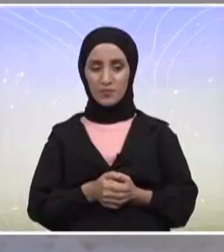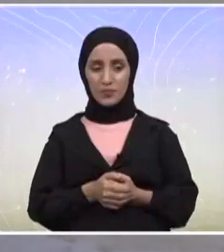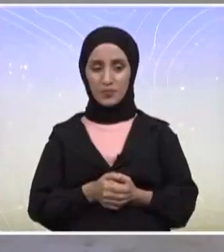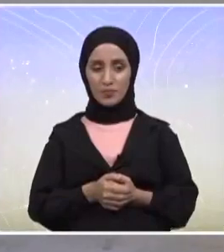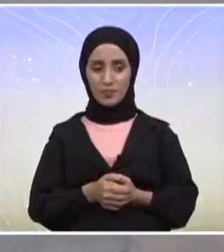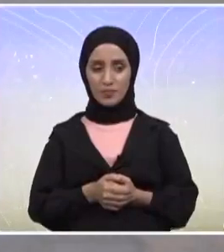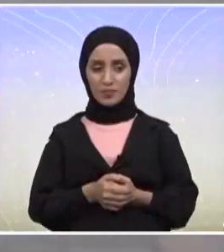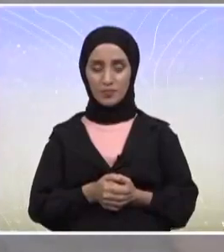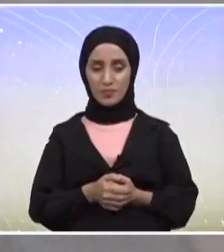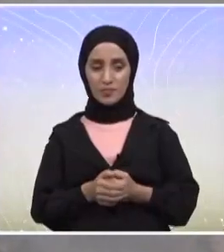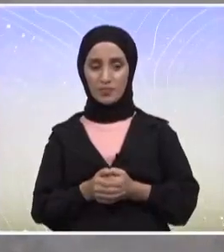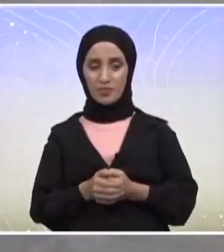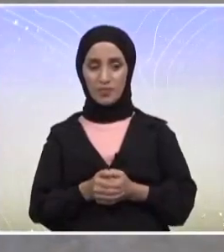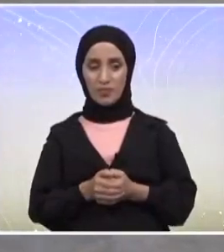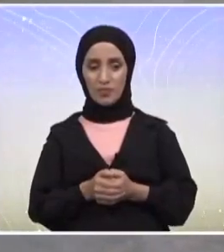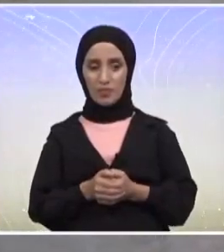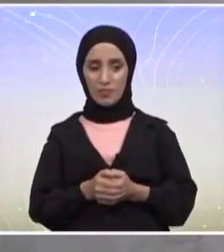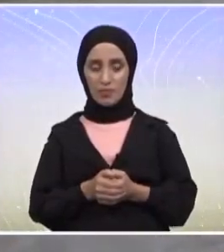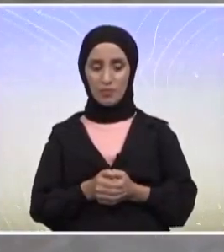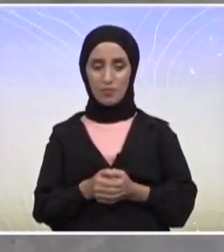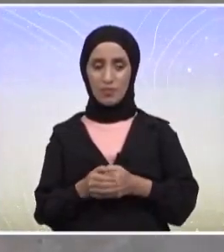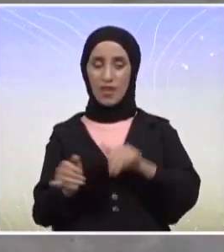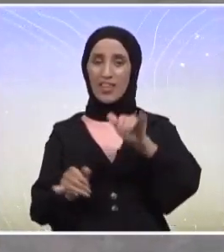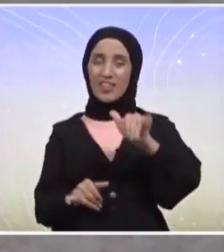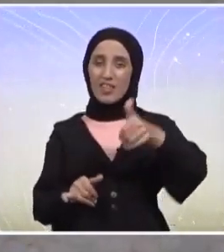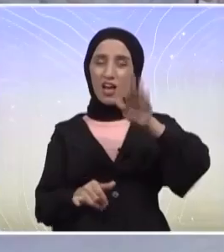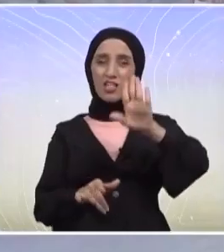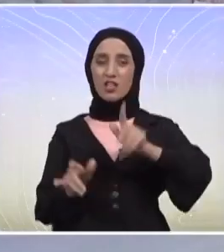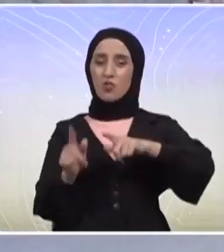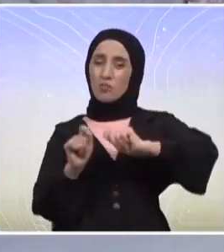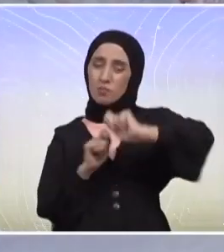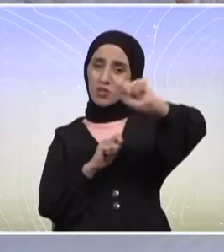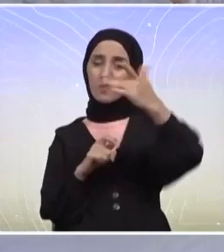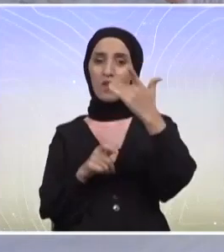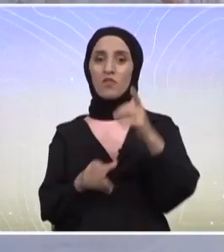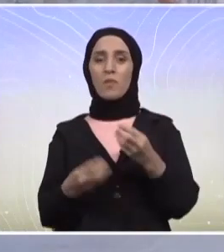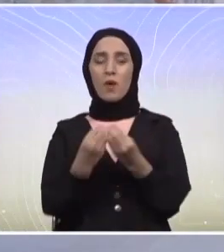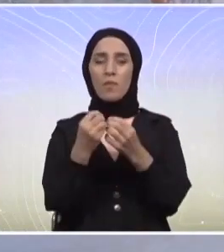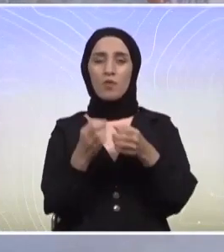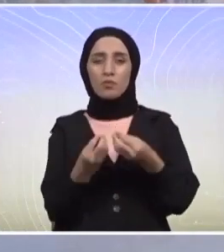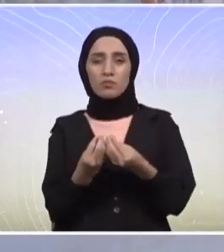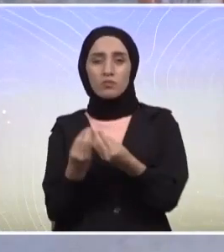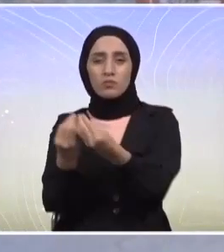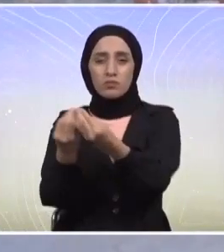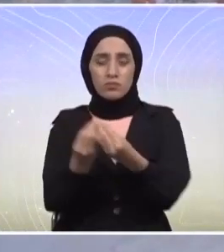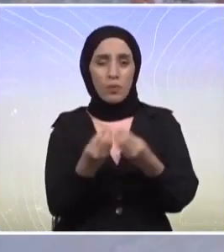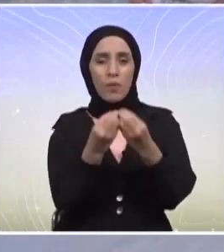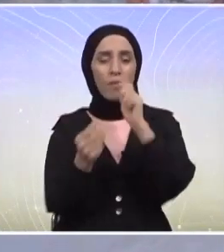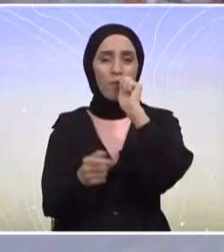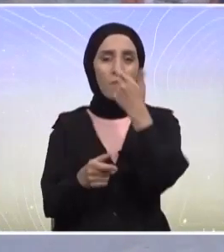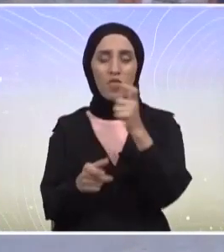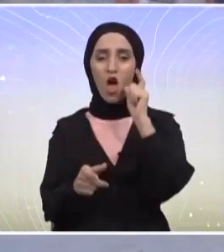ياسر لا يذهب بعيداً، ومنذ طفولته كان له رفيق يسير إلى جواره دائماً حين يختار